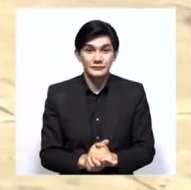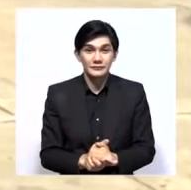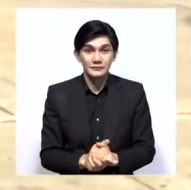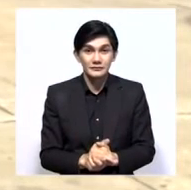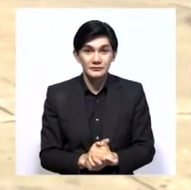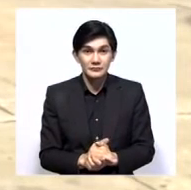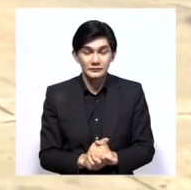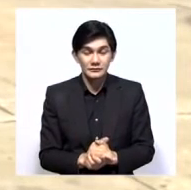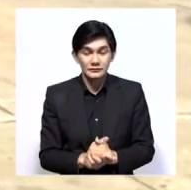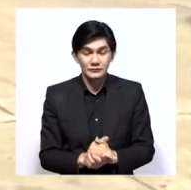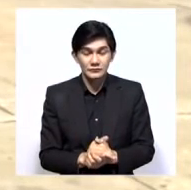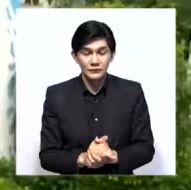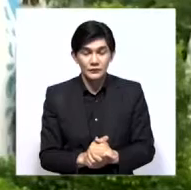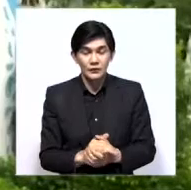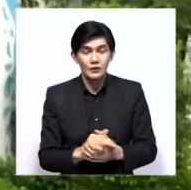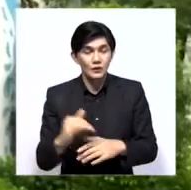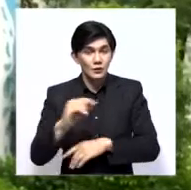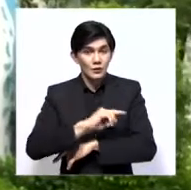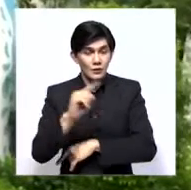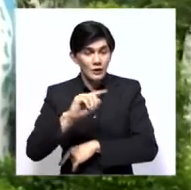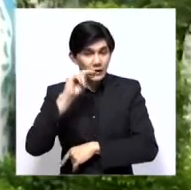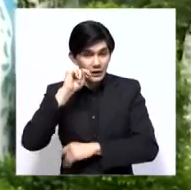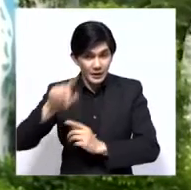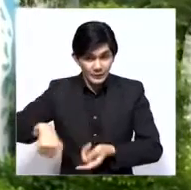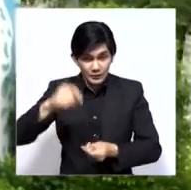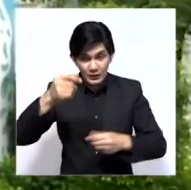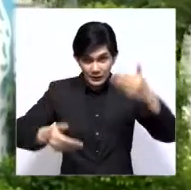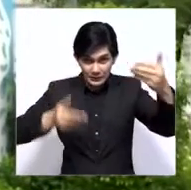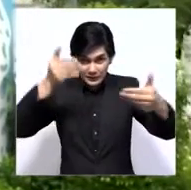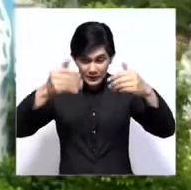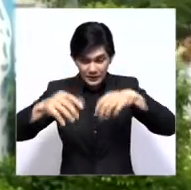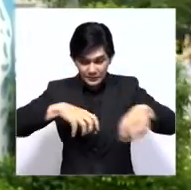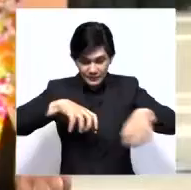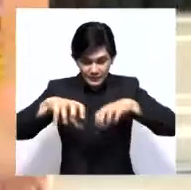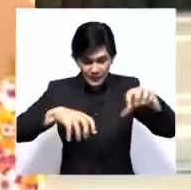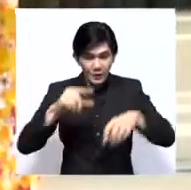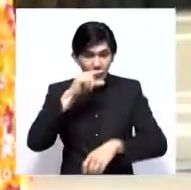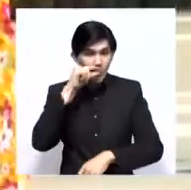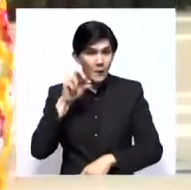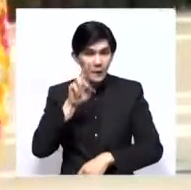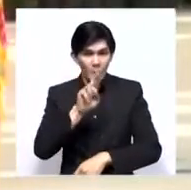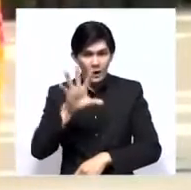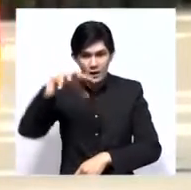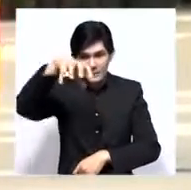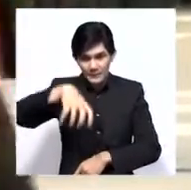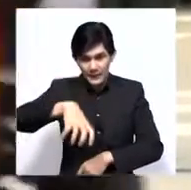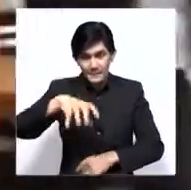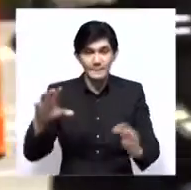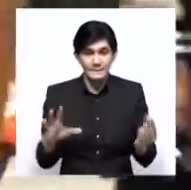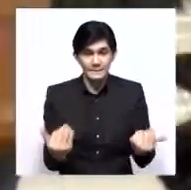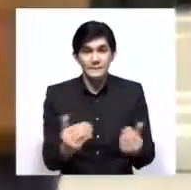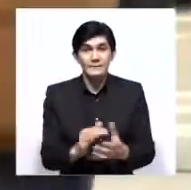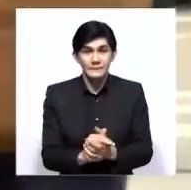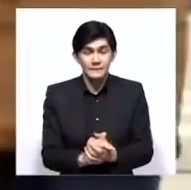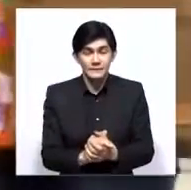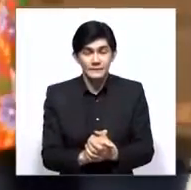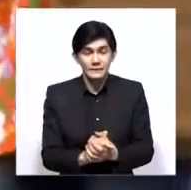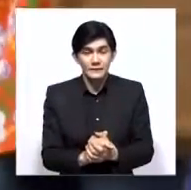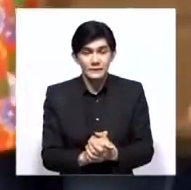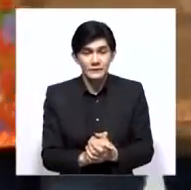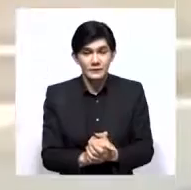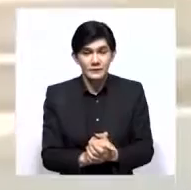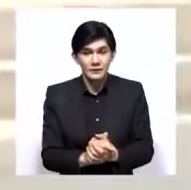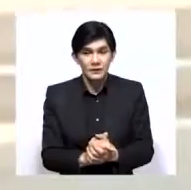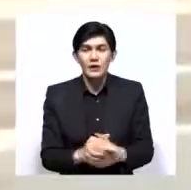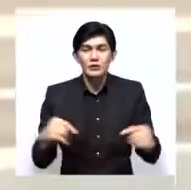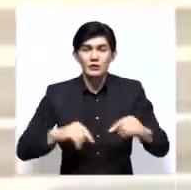ยากาศภายในงานเถลิงศกสุขสันต์มหาสงกรานต์ตำนานไทยที่จัดขึ้นในพระลานพระราชวังดุสิตและสนามเสือป่าวันนี้อาจจะชุ่ม